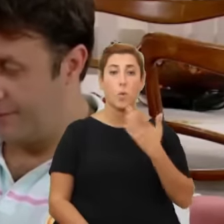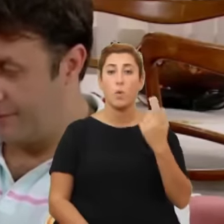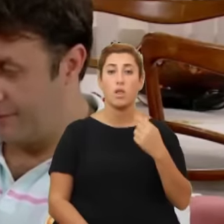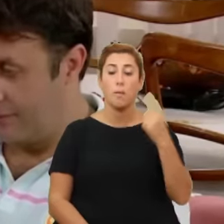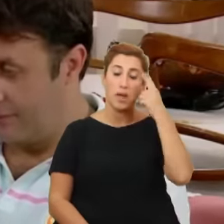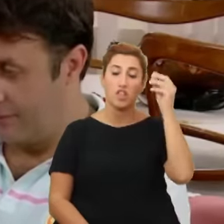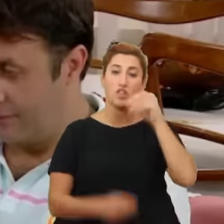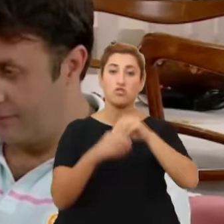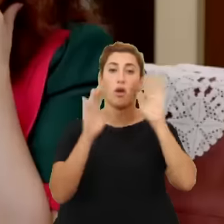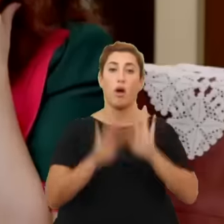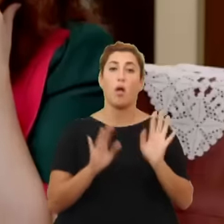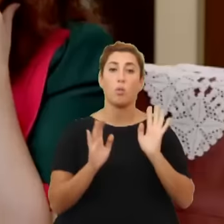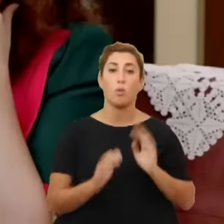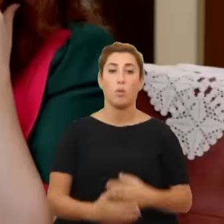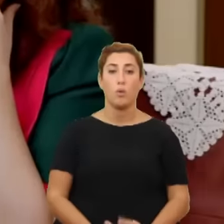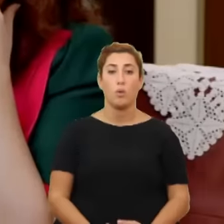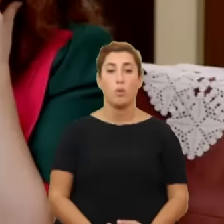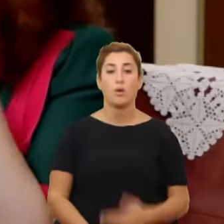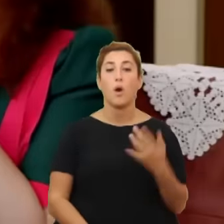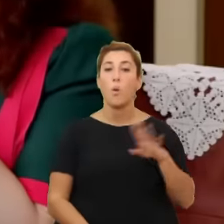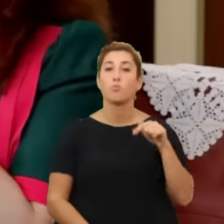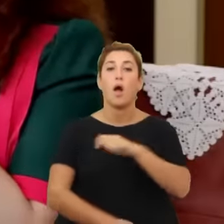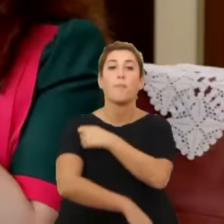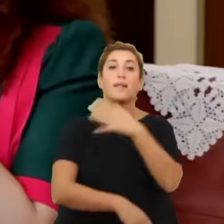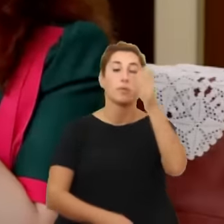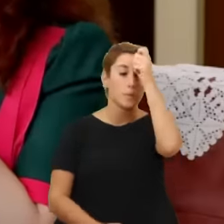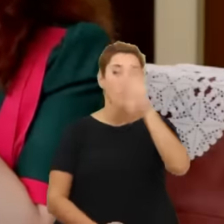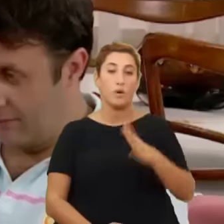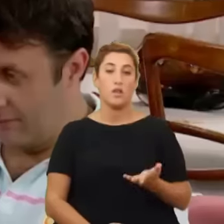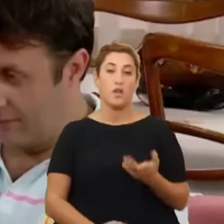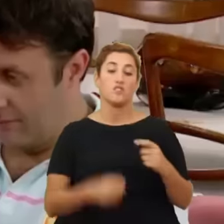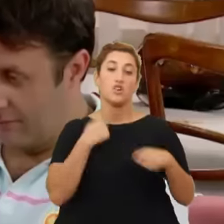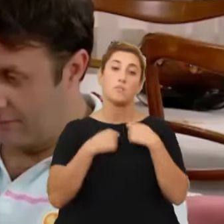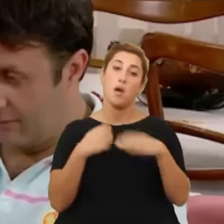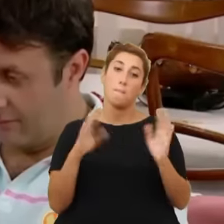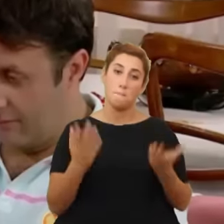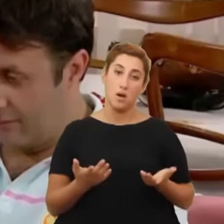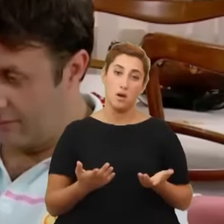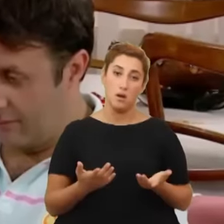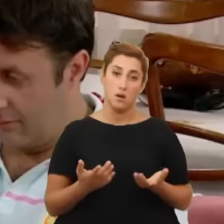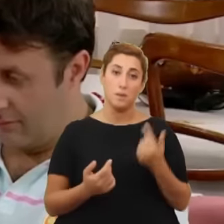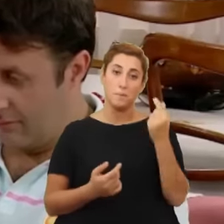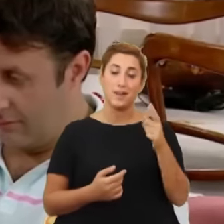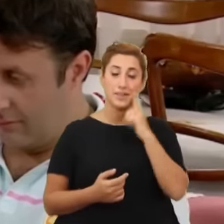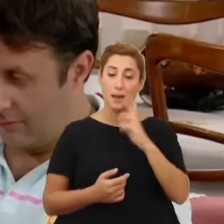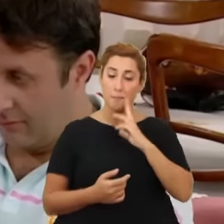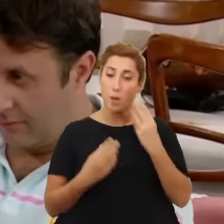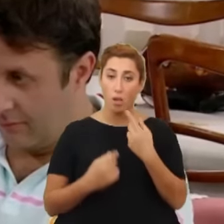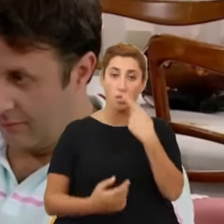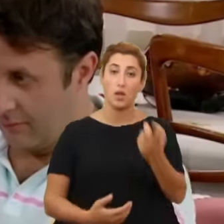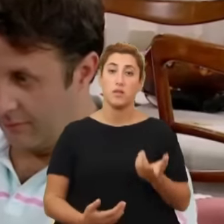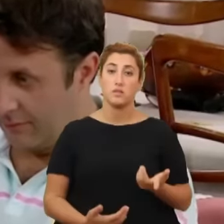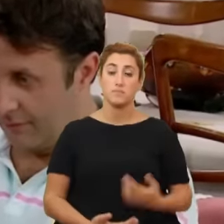kalıyor beynin içinde ya. Ya oğlum burası Almanya değil, Türkiye ya. İcat çıkarma. Biraz edepli ol dedik